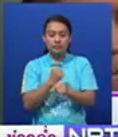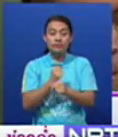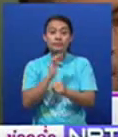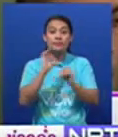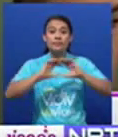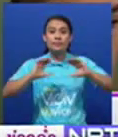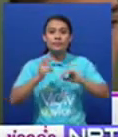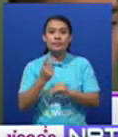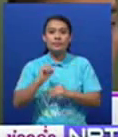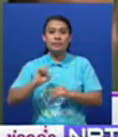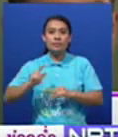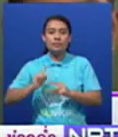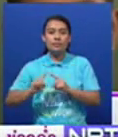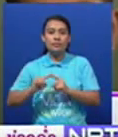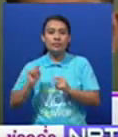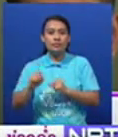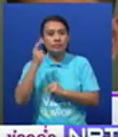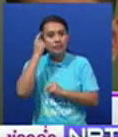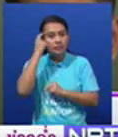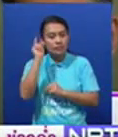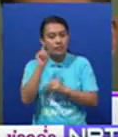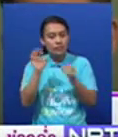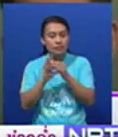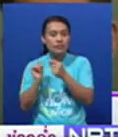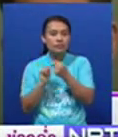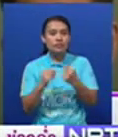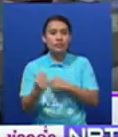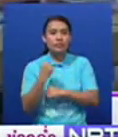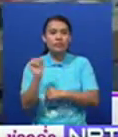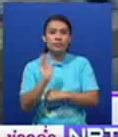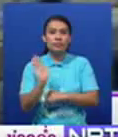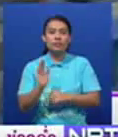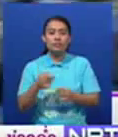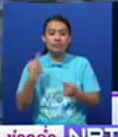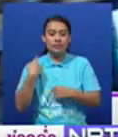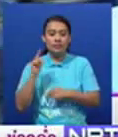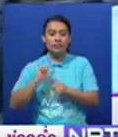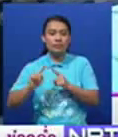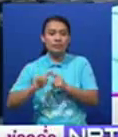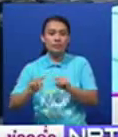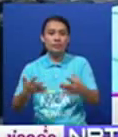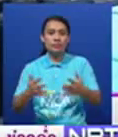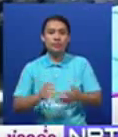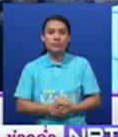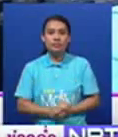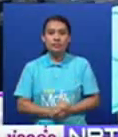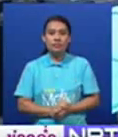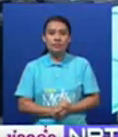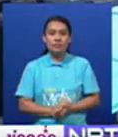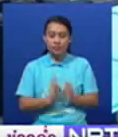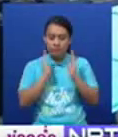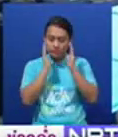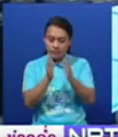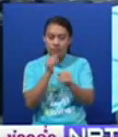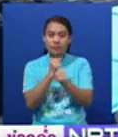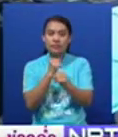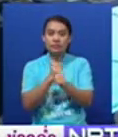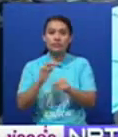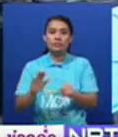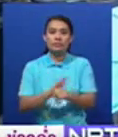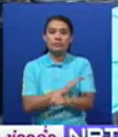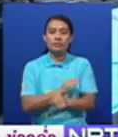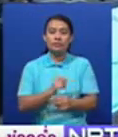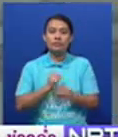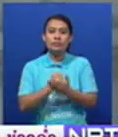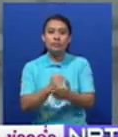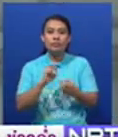าลและคสช.ไม่มีความคิดต่อท่ออำนาจและผลประโยชน์แอบแฝงรวมทั้งได้มุ่งมั่นทำงานอย่างเต็มที่เพื่อ